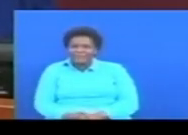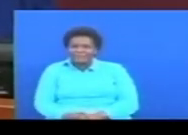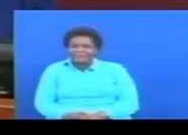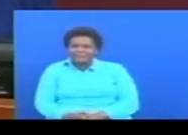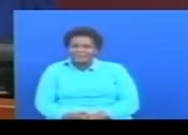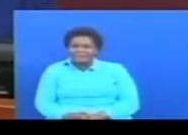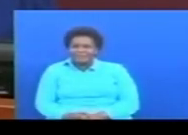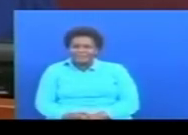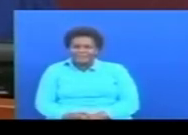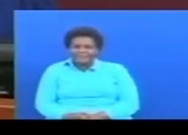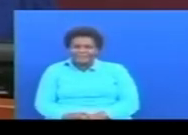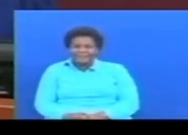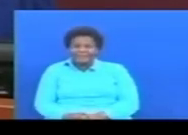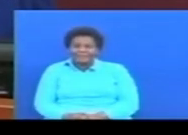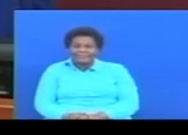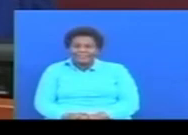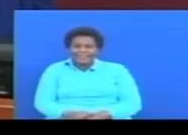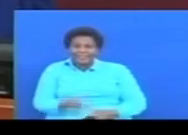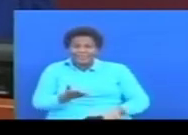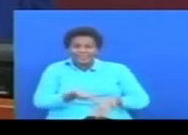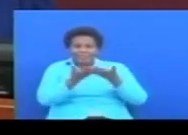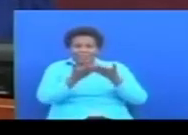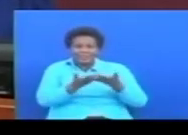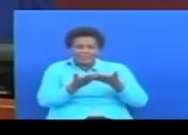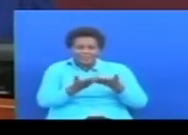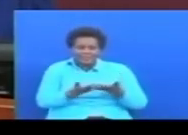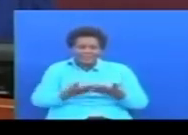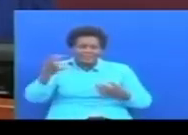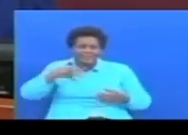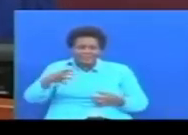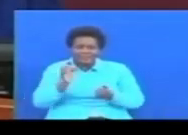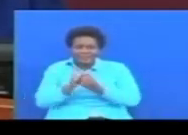Mheshimiwa Naibu Waziri wa Mambo ya Ndani ya Nchi, majibu.